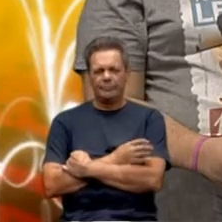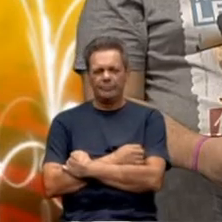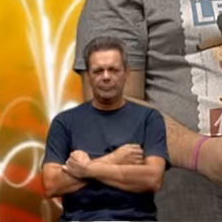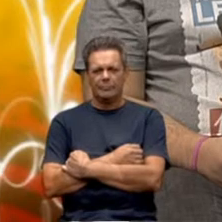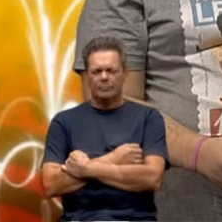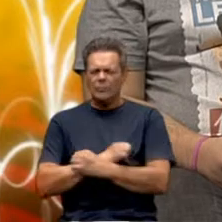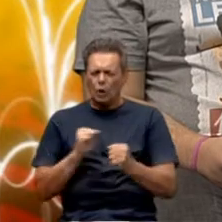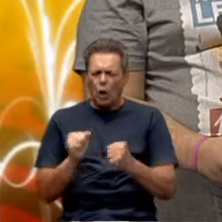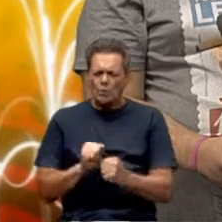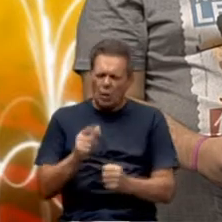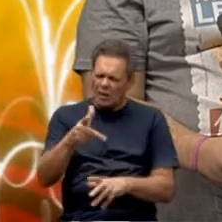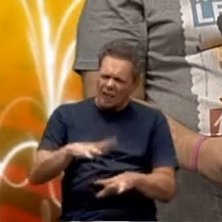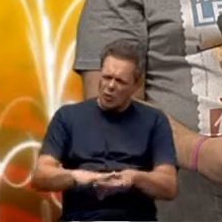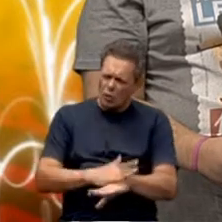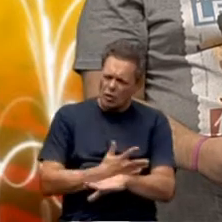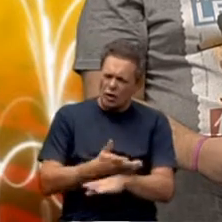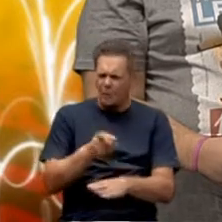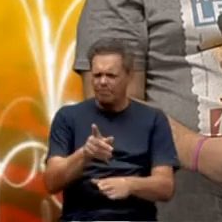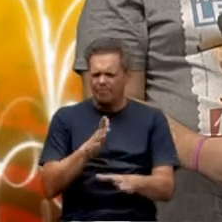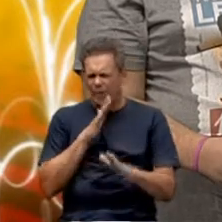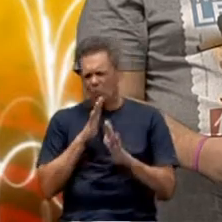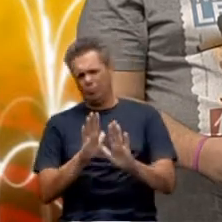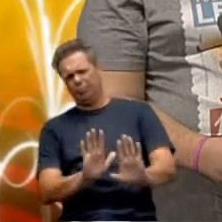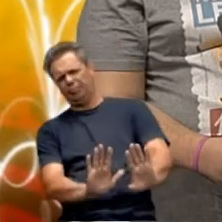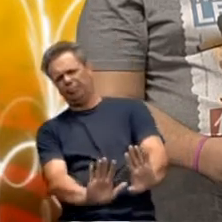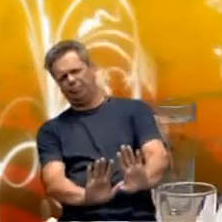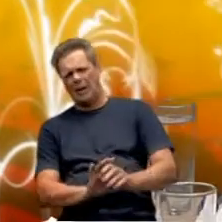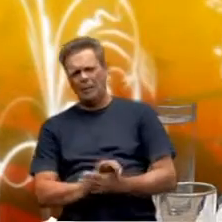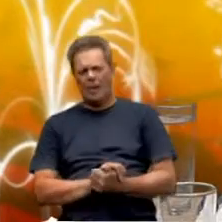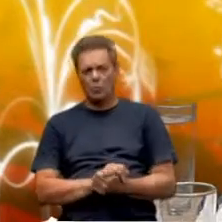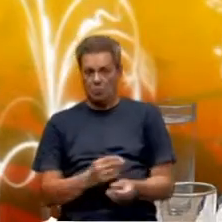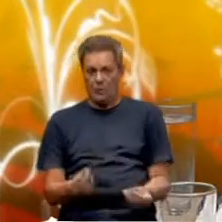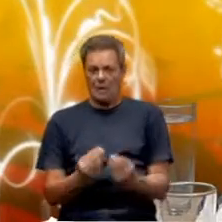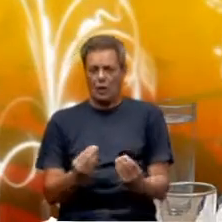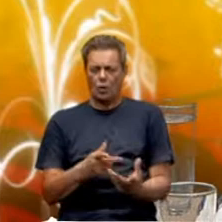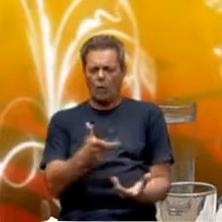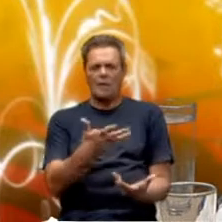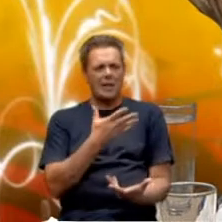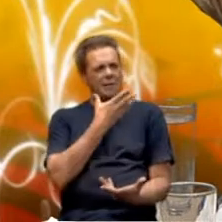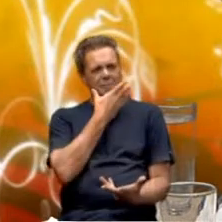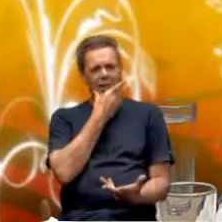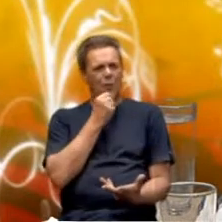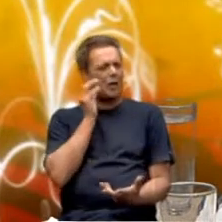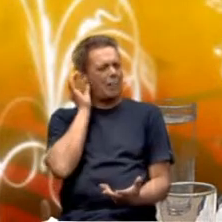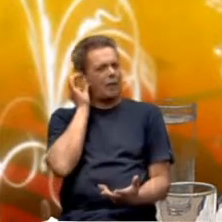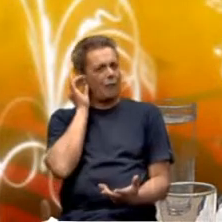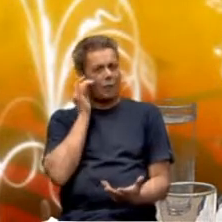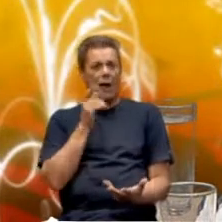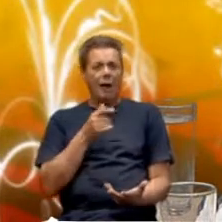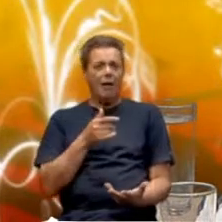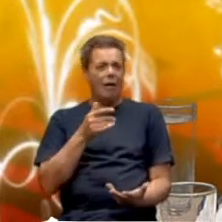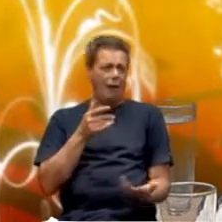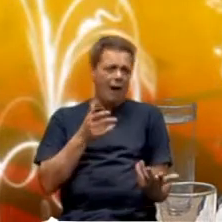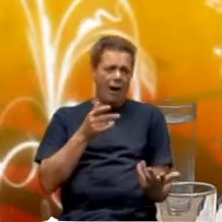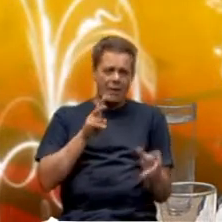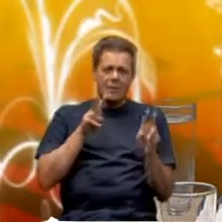Zbilja, osjećate empatiju, osjećate na kraju krajeva zašto. Vi ste preljepa cura, a onda ste sigurno bila još ljepša,